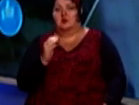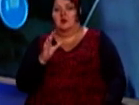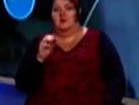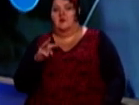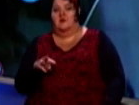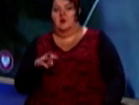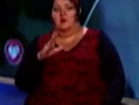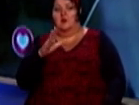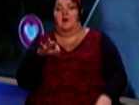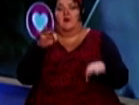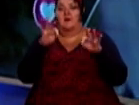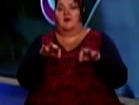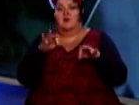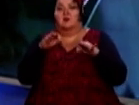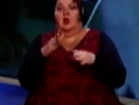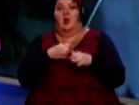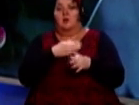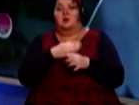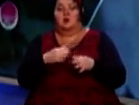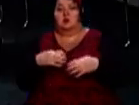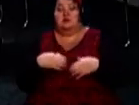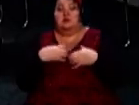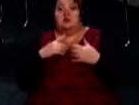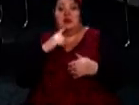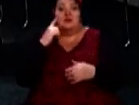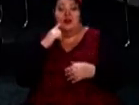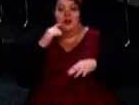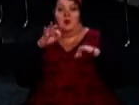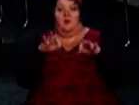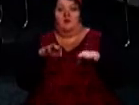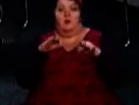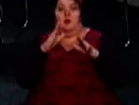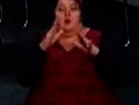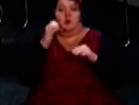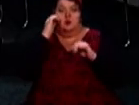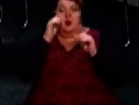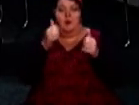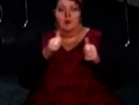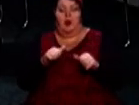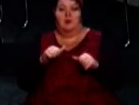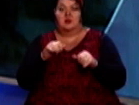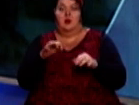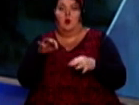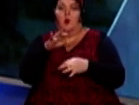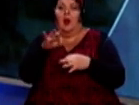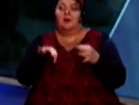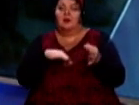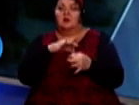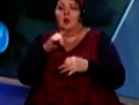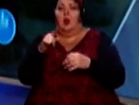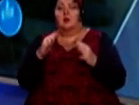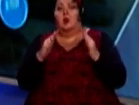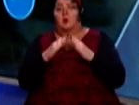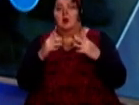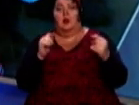викрашений в абсолютно страшенну зелену фарбу, будучи пам'яткою архітектури. Але та будівля, яка стоїть